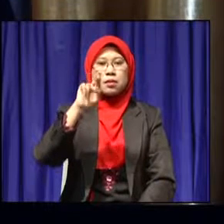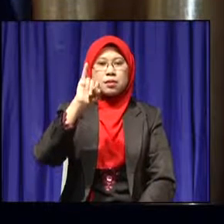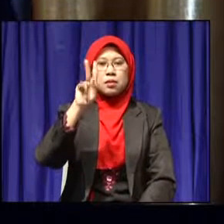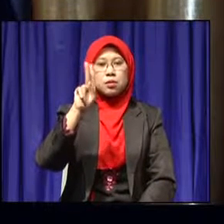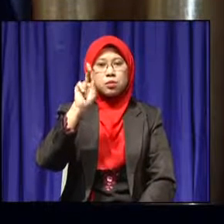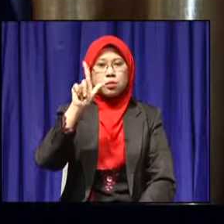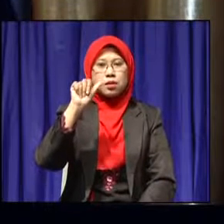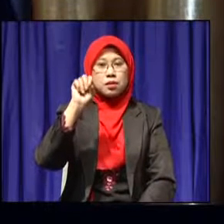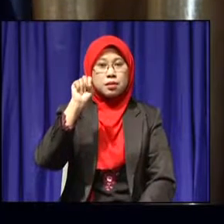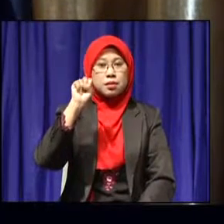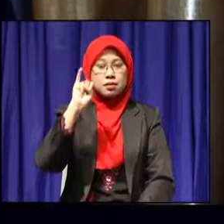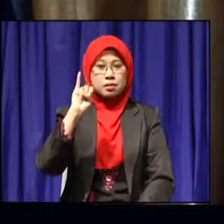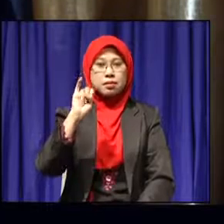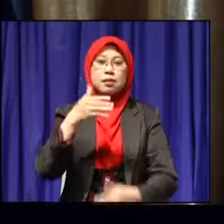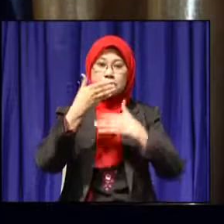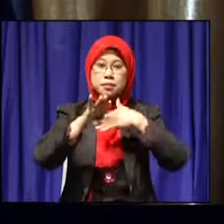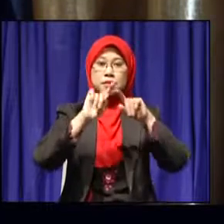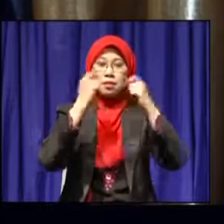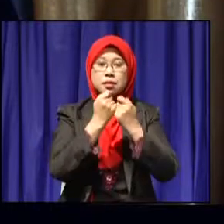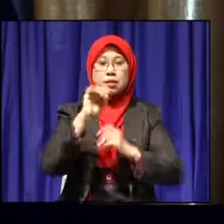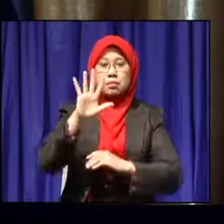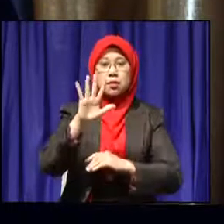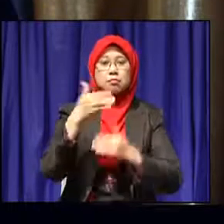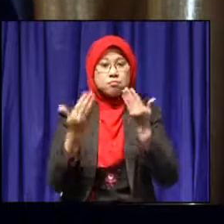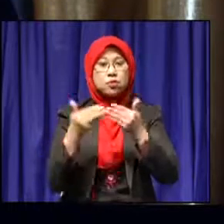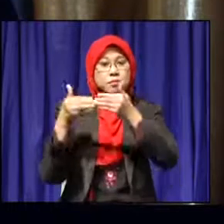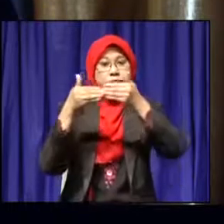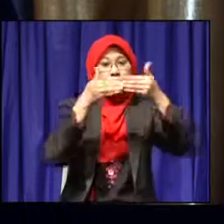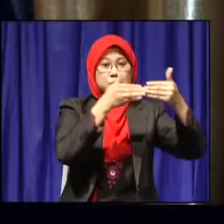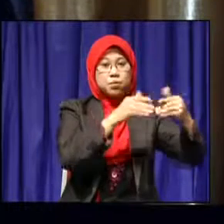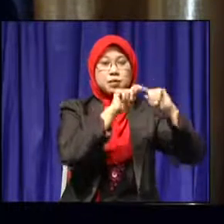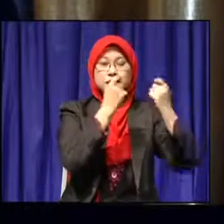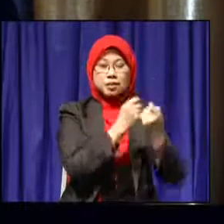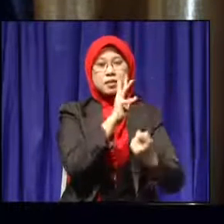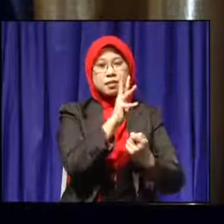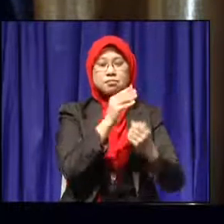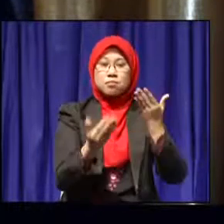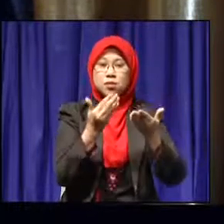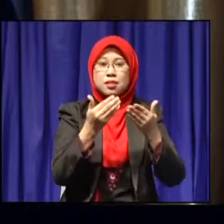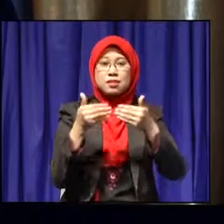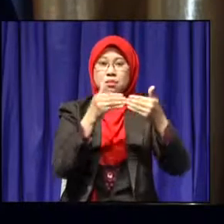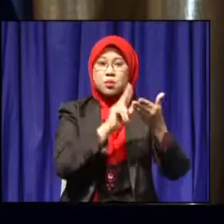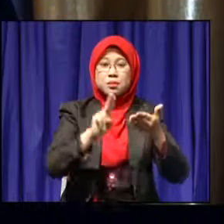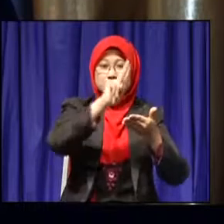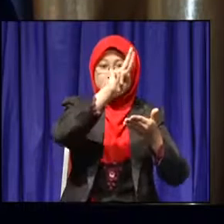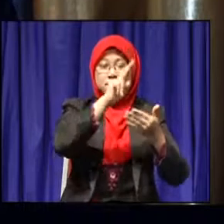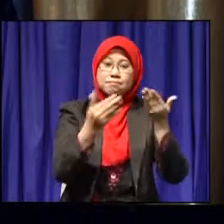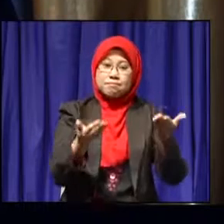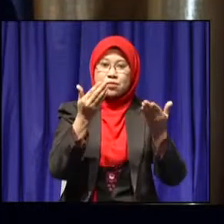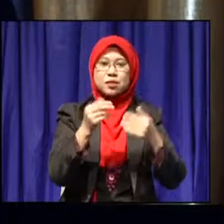telinga ataupun ke agar ataupun mereka menyambung pelajaran ataupun teh ini pasti